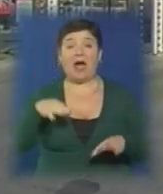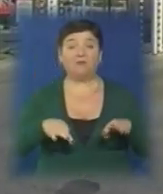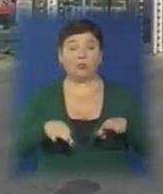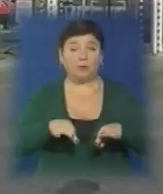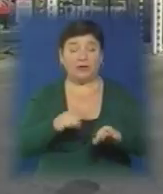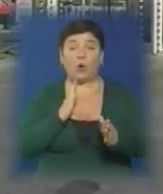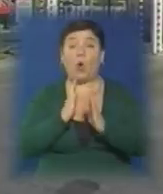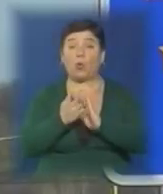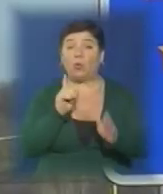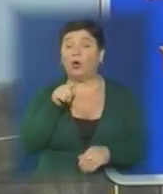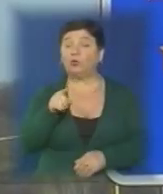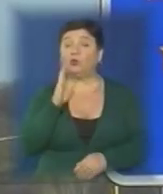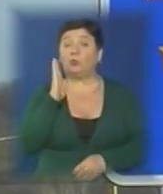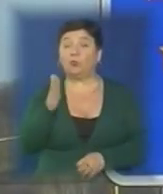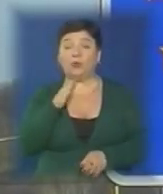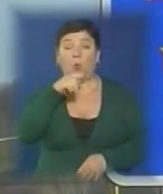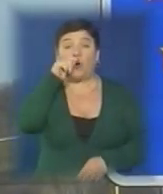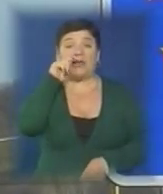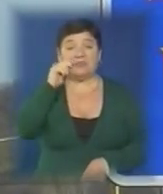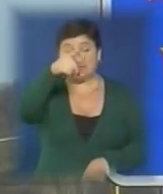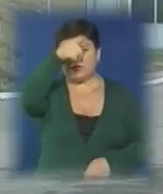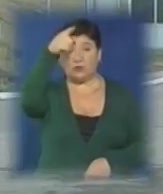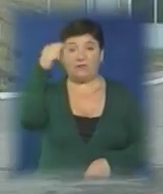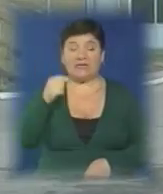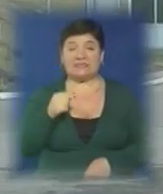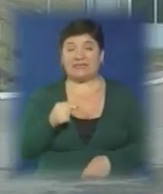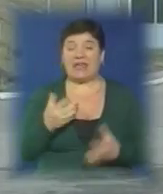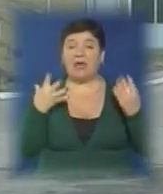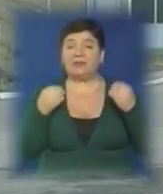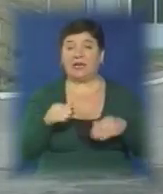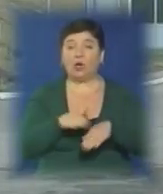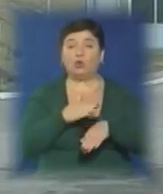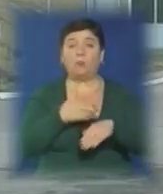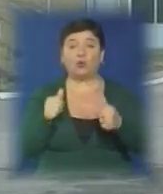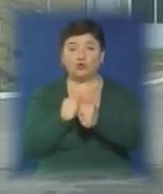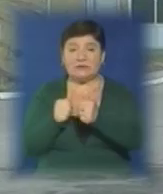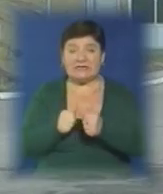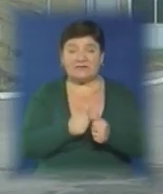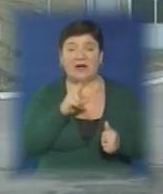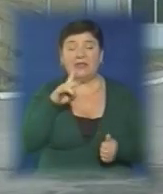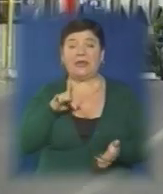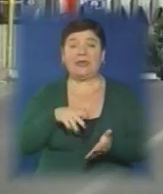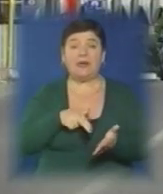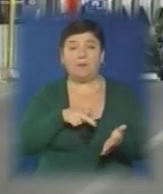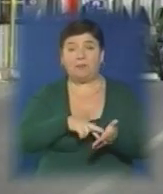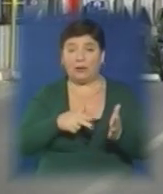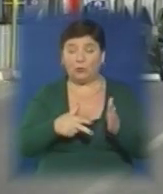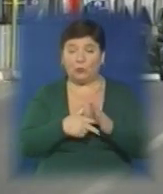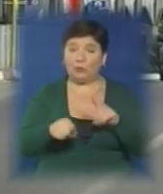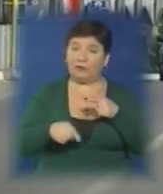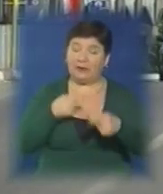руху. Тут відбудеться українсько-словацький день добросусідства. Автомобілістів, які планують поїздки в країни Євросоюзу